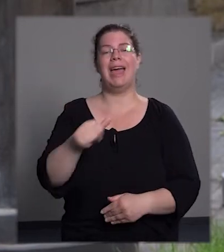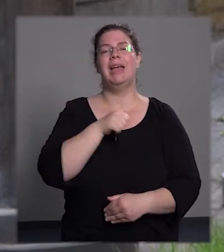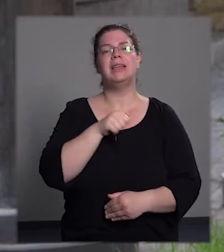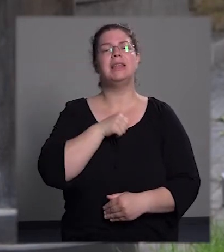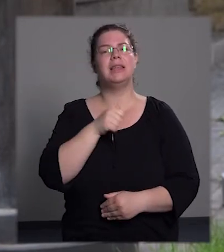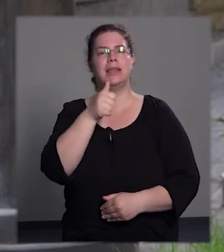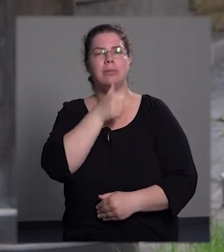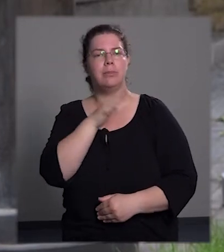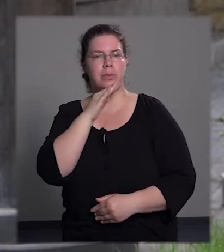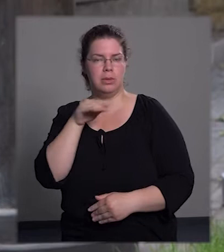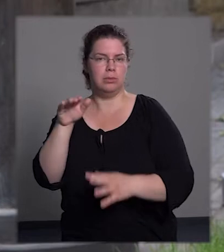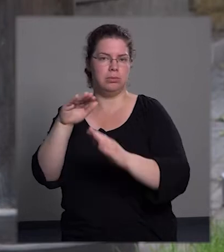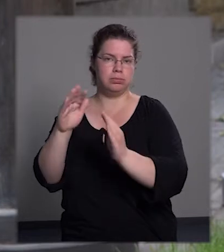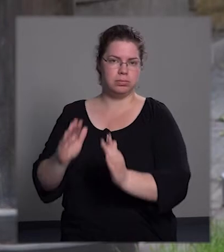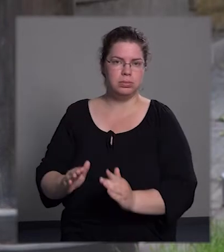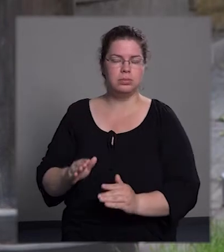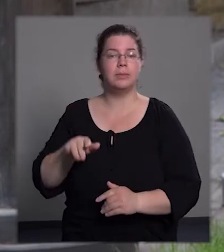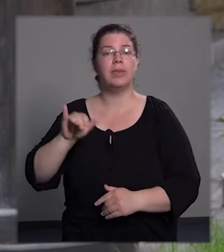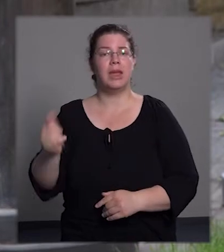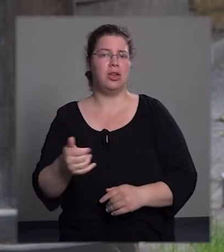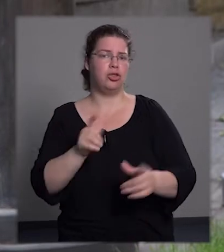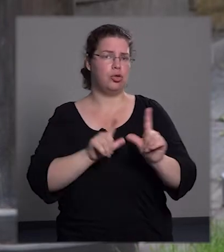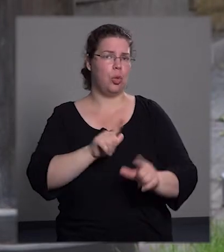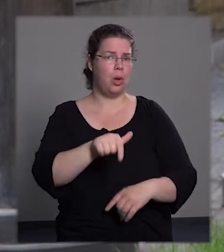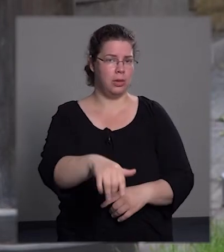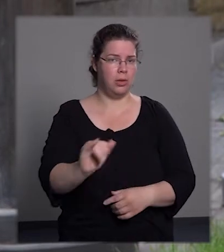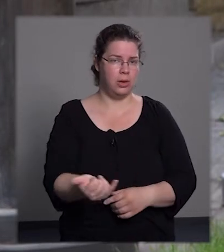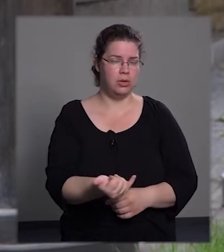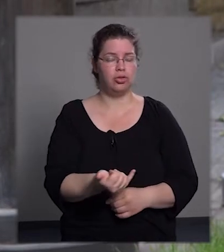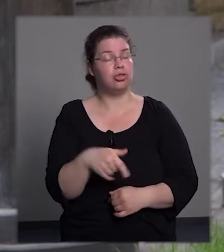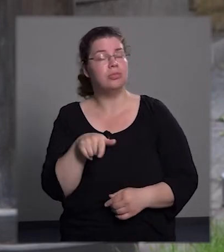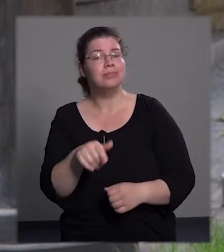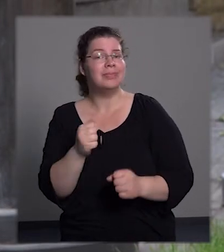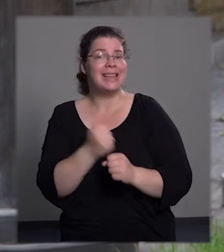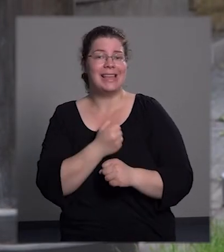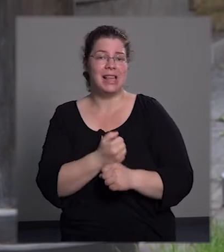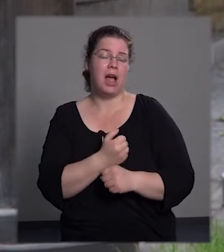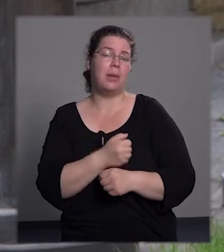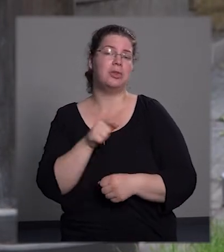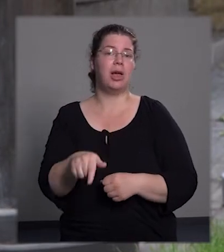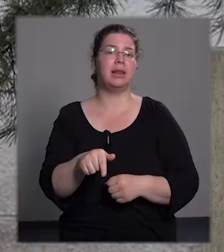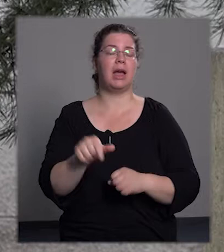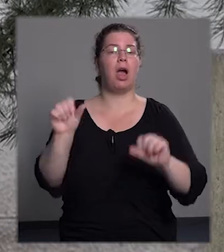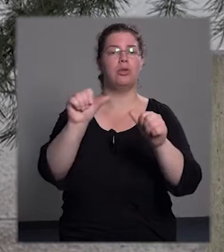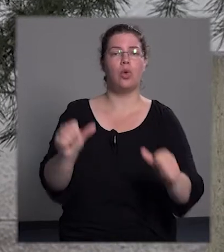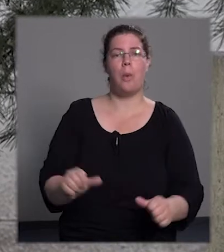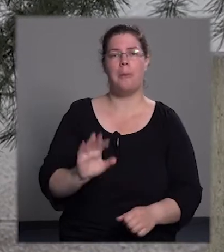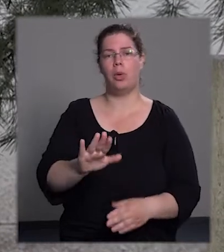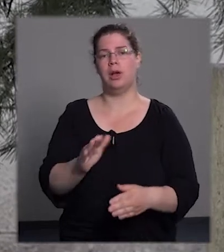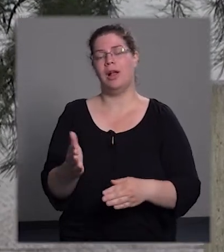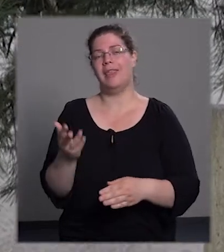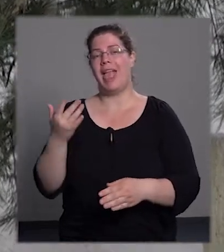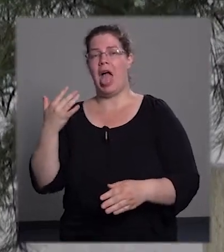meg ha jól tudom, még Szolnokon is. Tehát ez nagyon izgalmas ennek a szobornak az